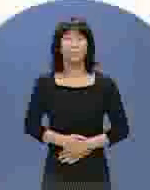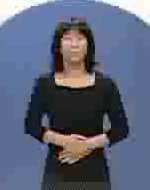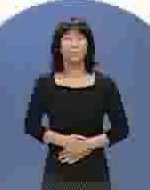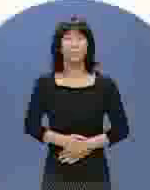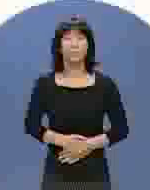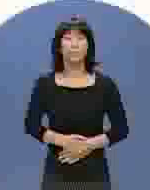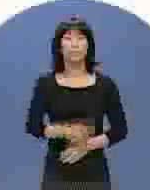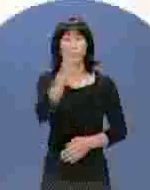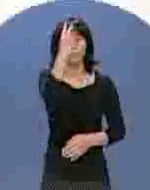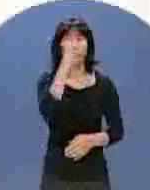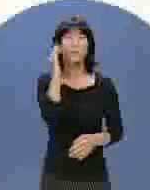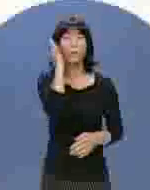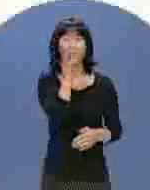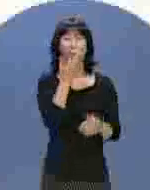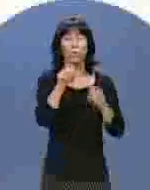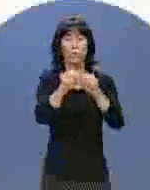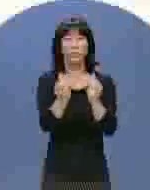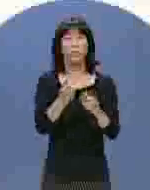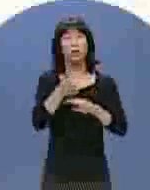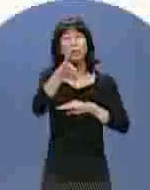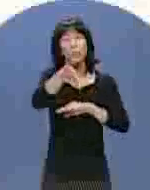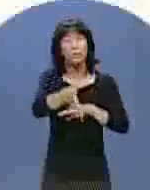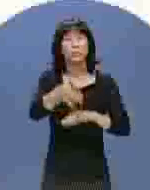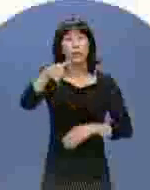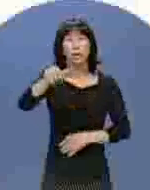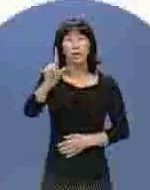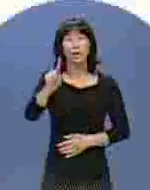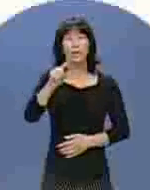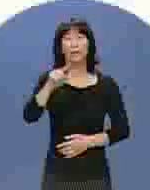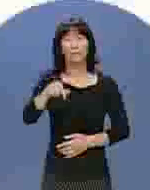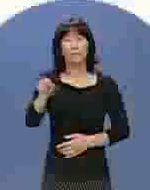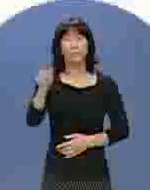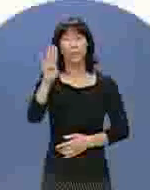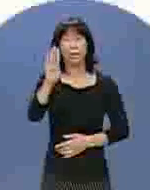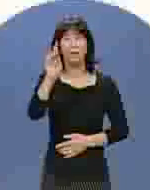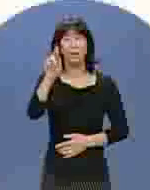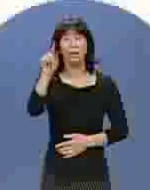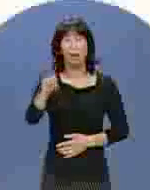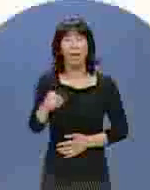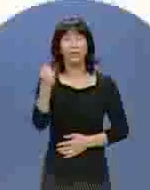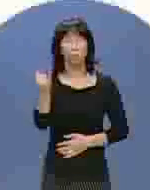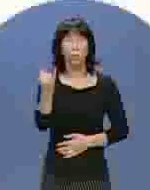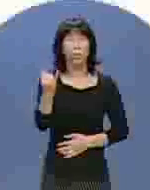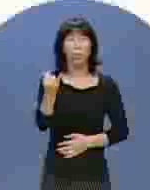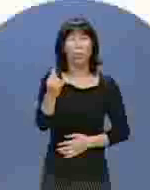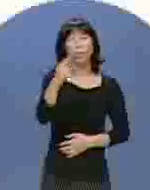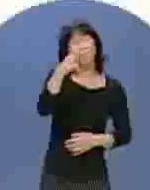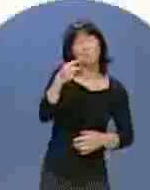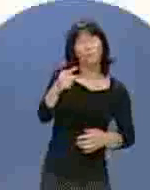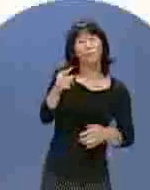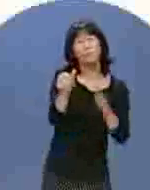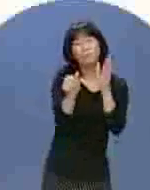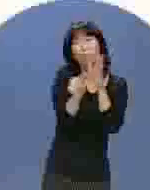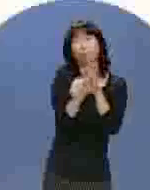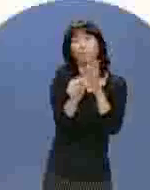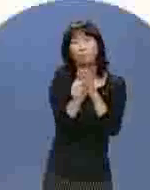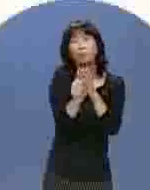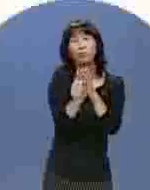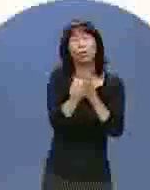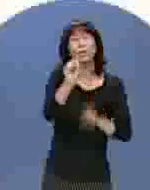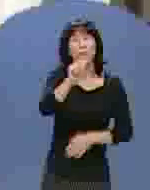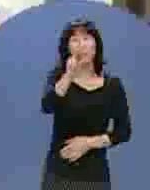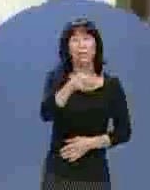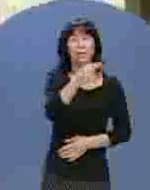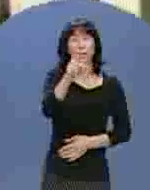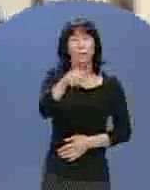30区の障害を克服したヘレン・ケラーと、彼女に奇跡を起こした家庭教師アニー・サリバ